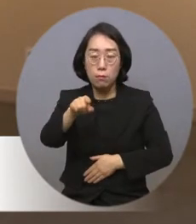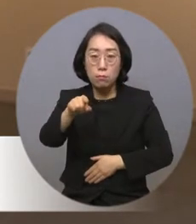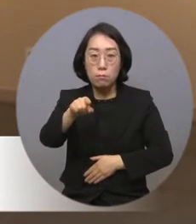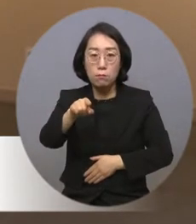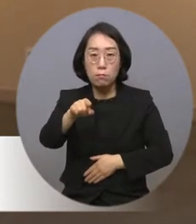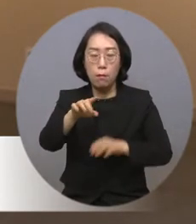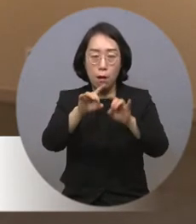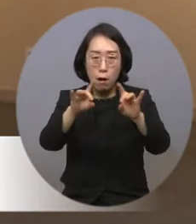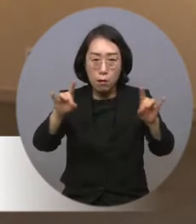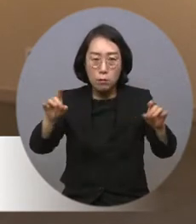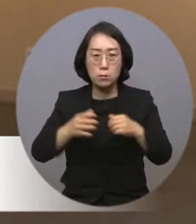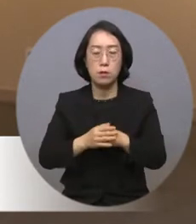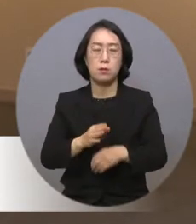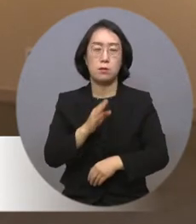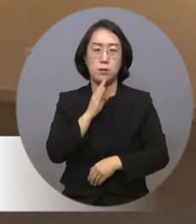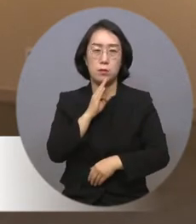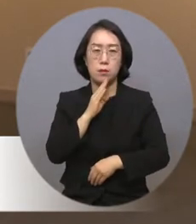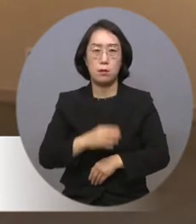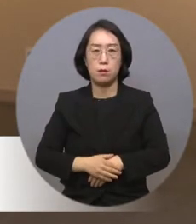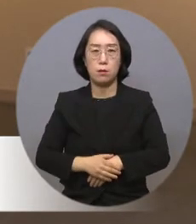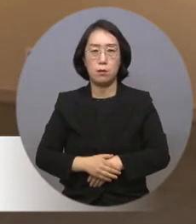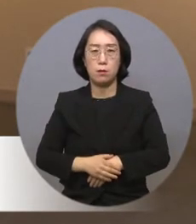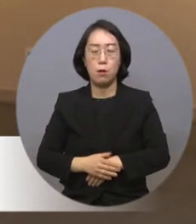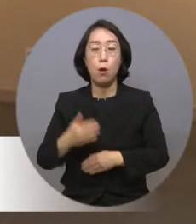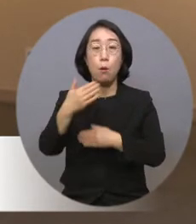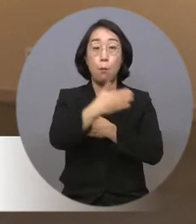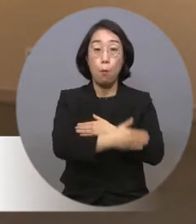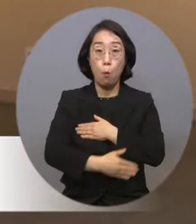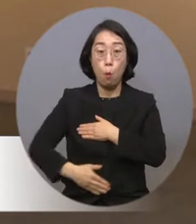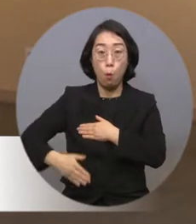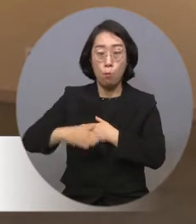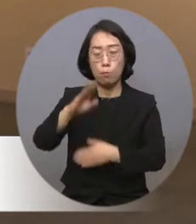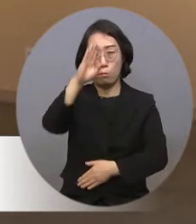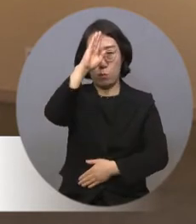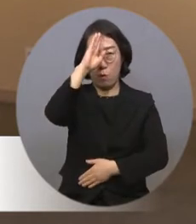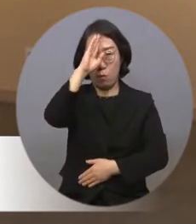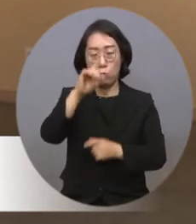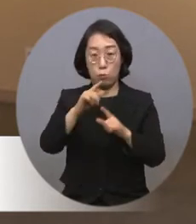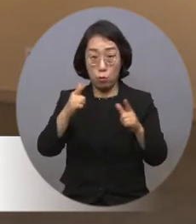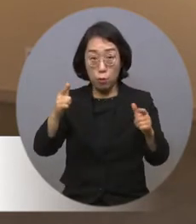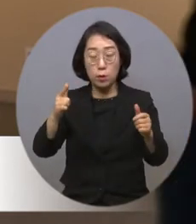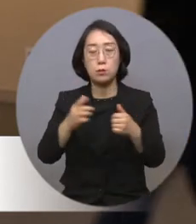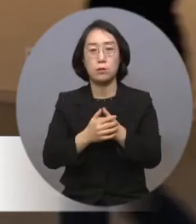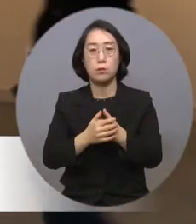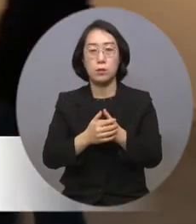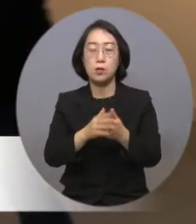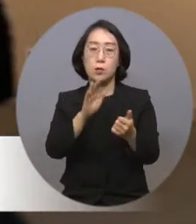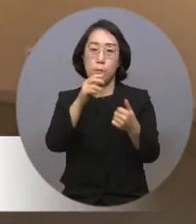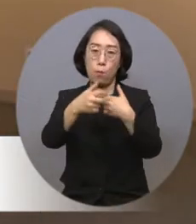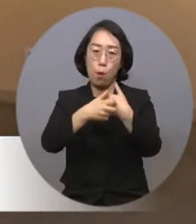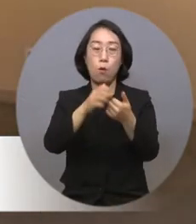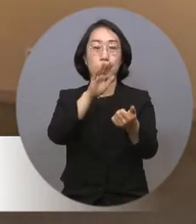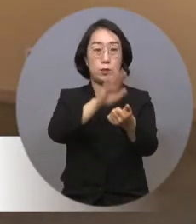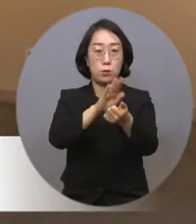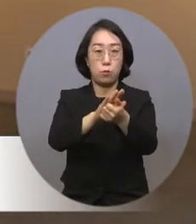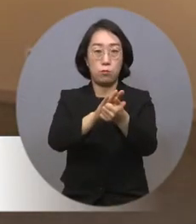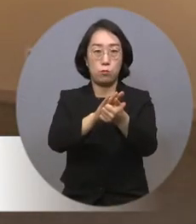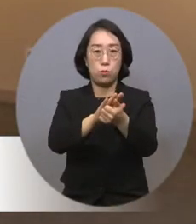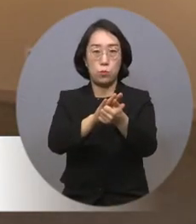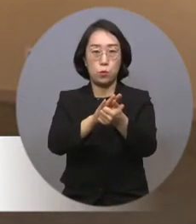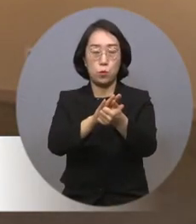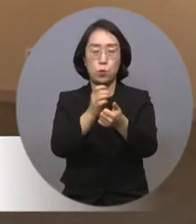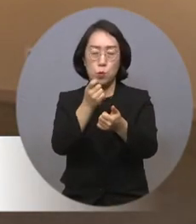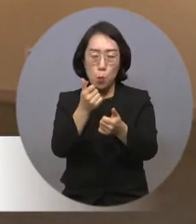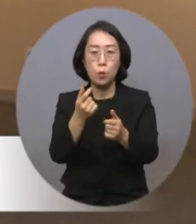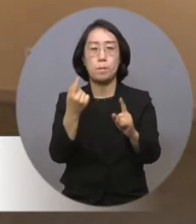작가님들이 사실은 신체적인 부분은 의료 지원을 저희가 많이 받기 때문에 어느 정도는